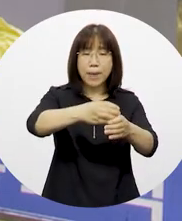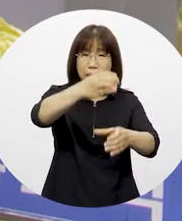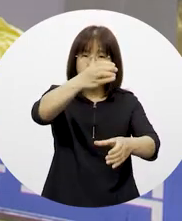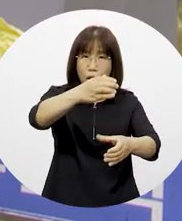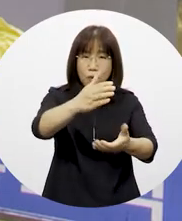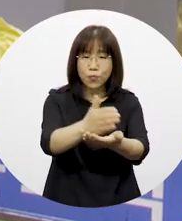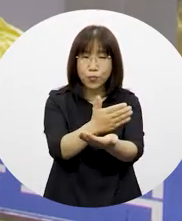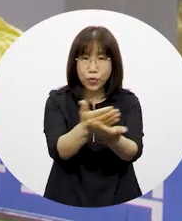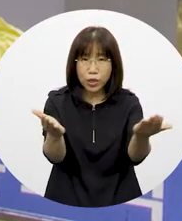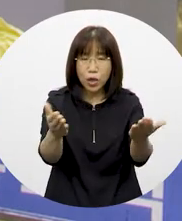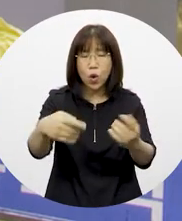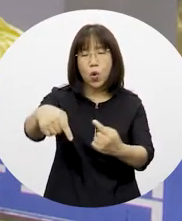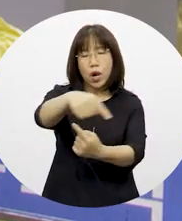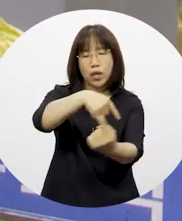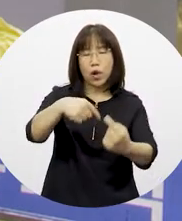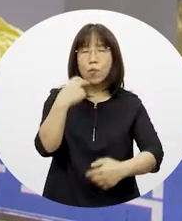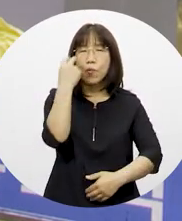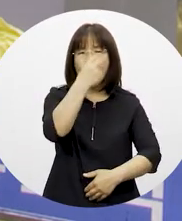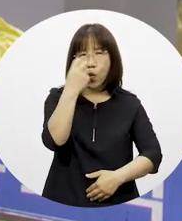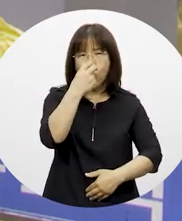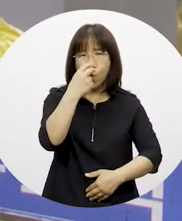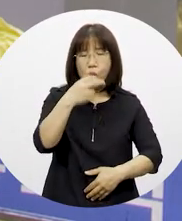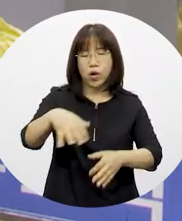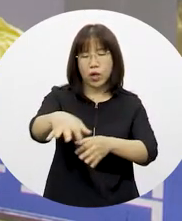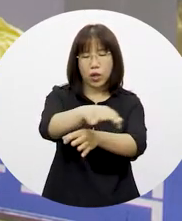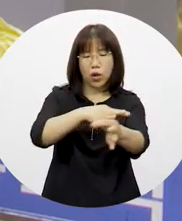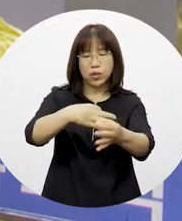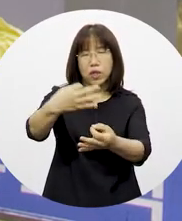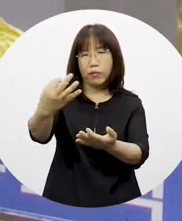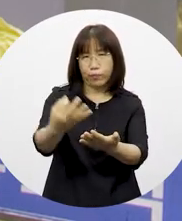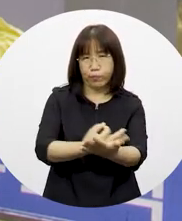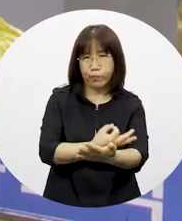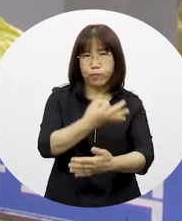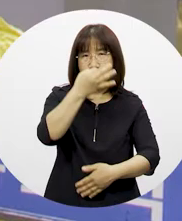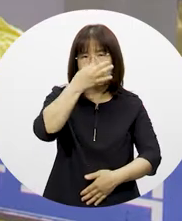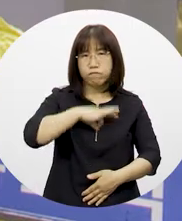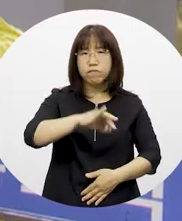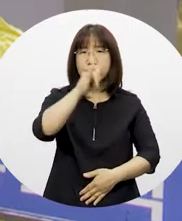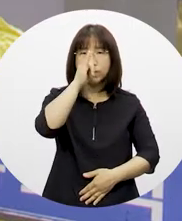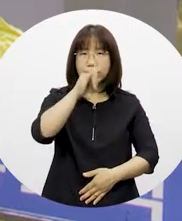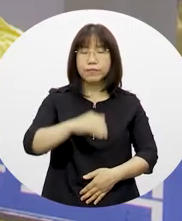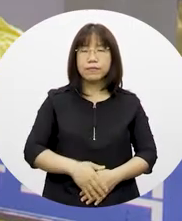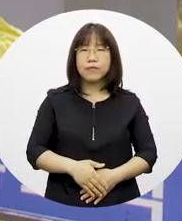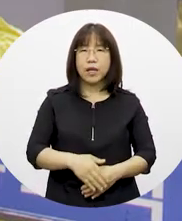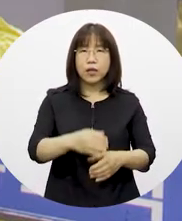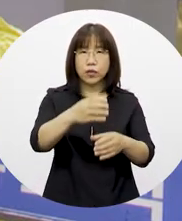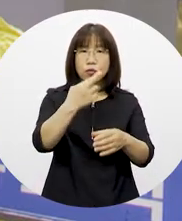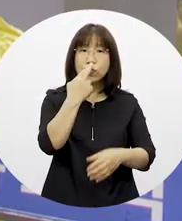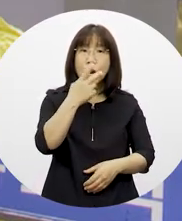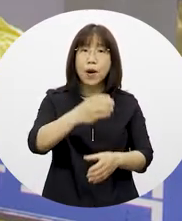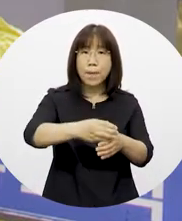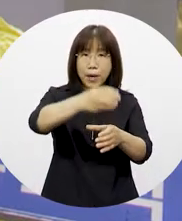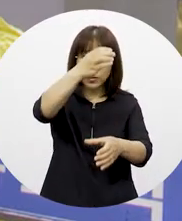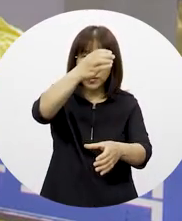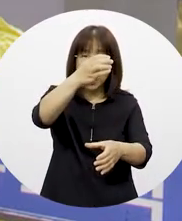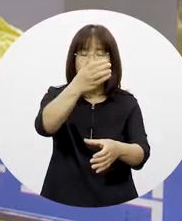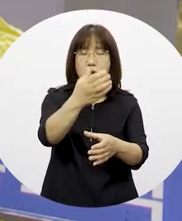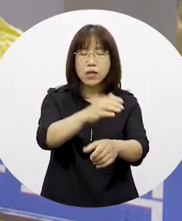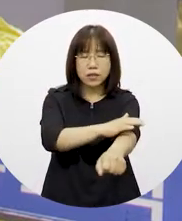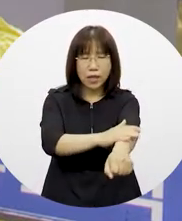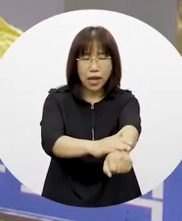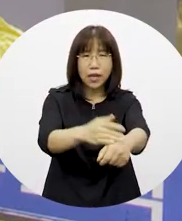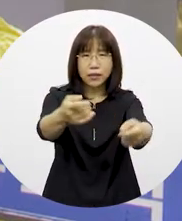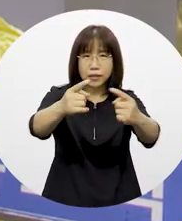분리 배출만으로도 환경보호와 경제적 비용 절감이라는 두 가지 효과를 볼 수 있습니다. 투명 페트병 별도 분리 배출에